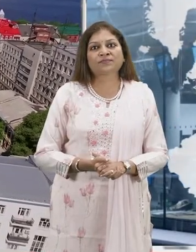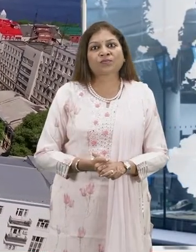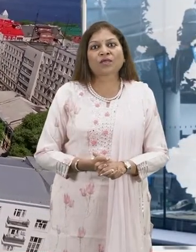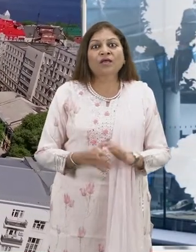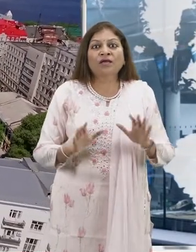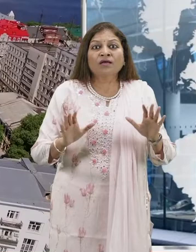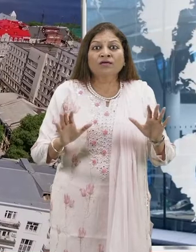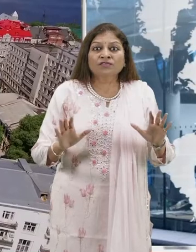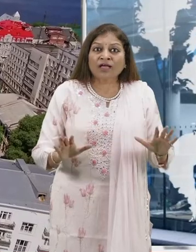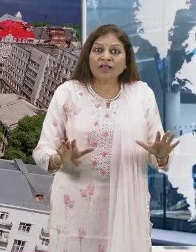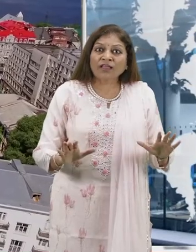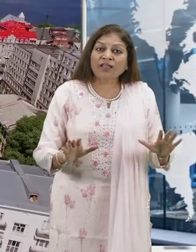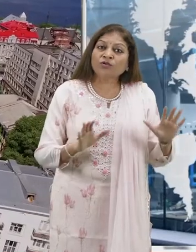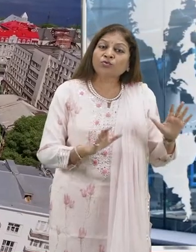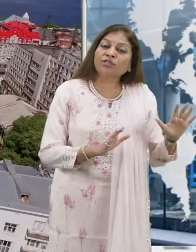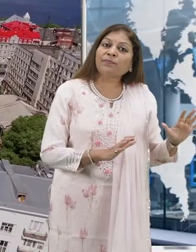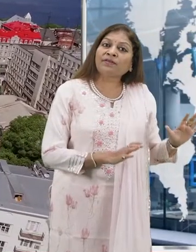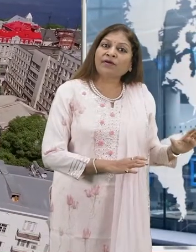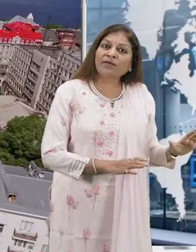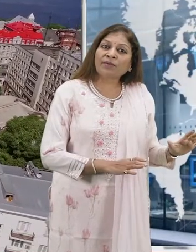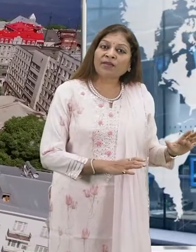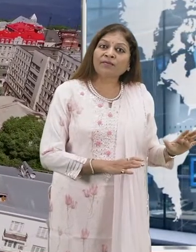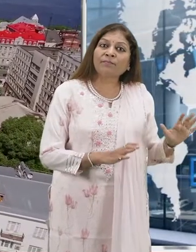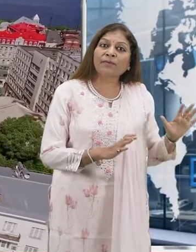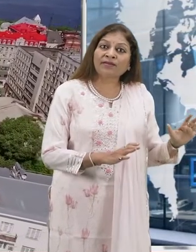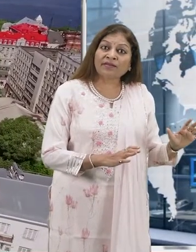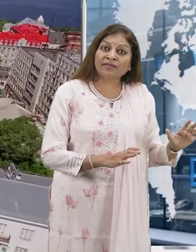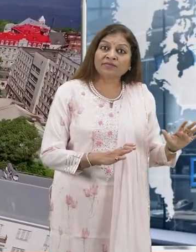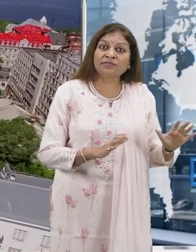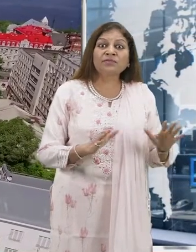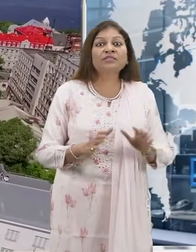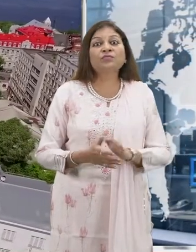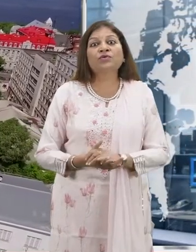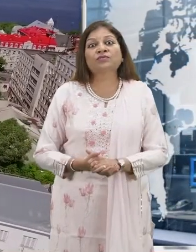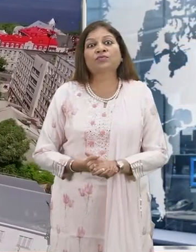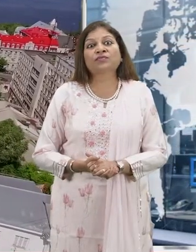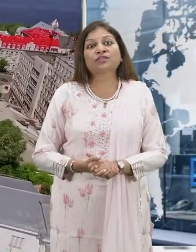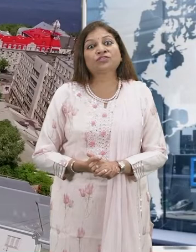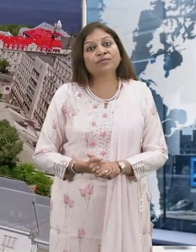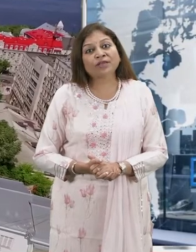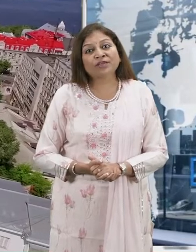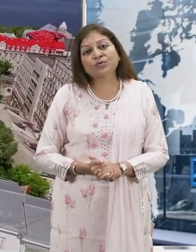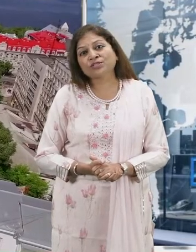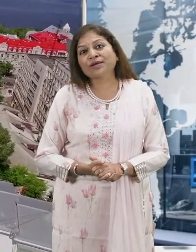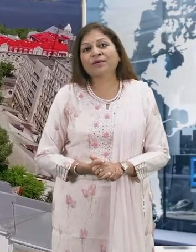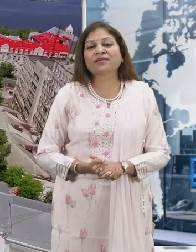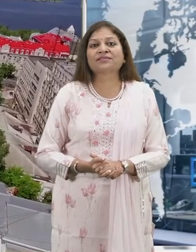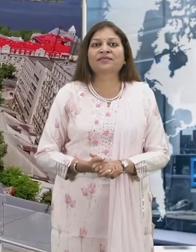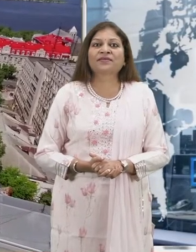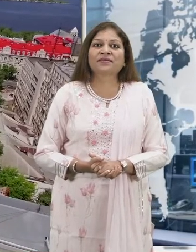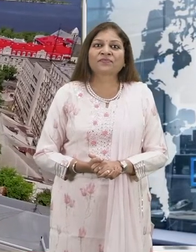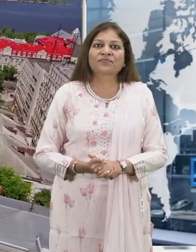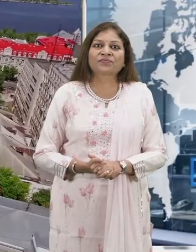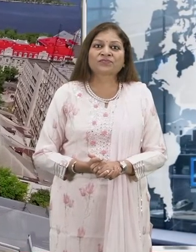है, जहां एक रूसी परिवार में बेटे दिमित्री मुरातोव के जन्म की खुशियां मनाई